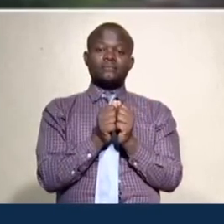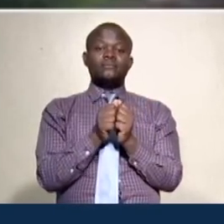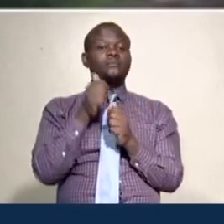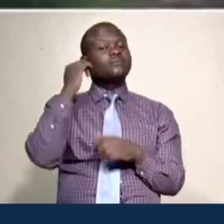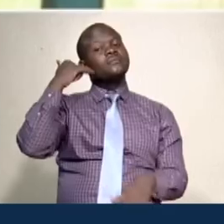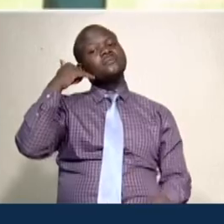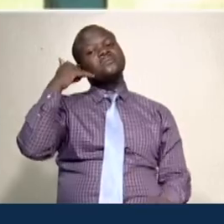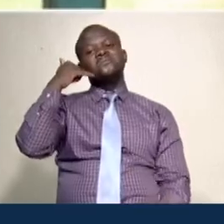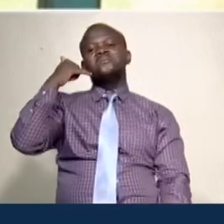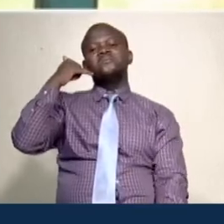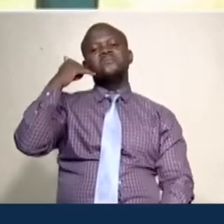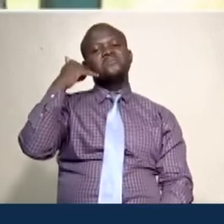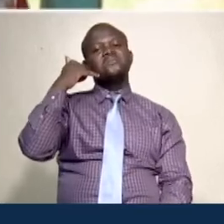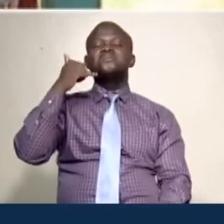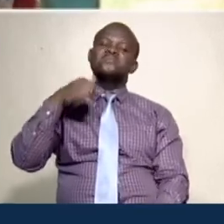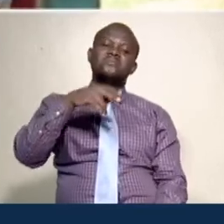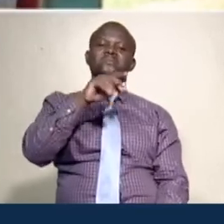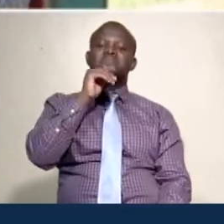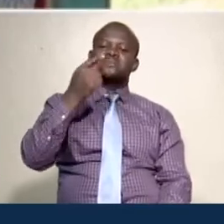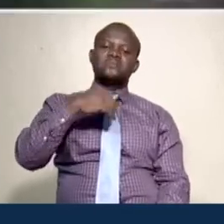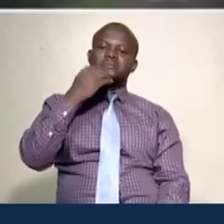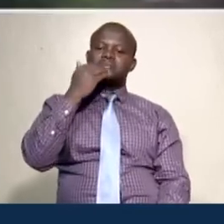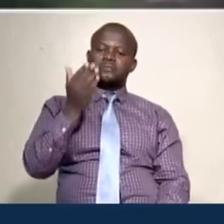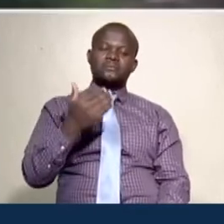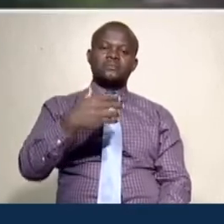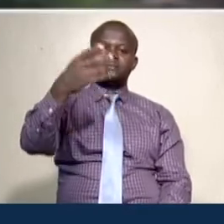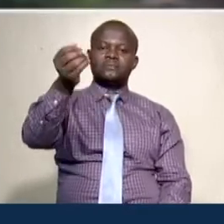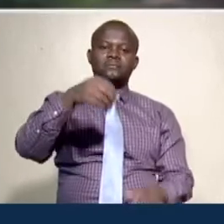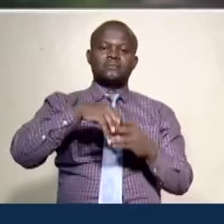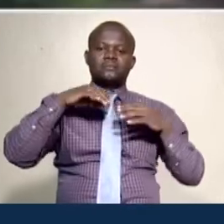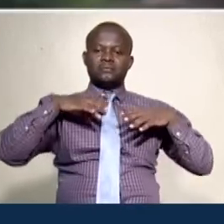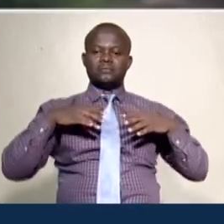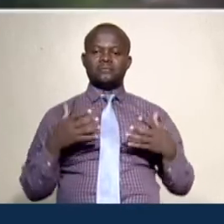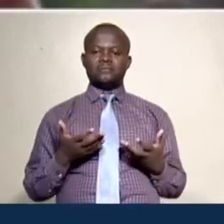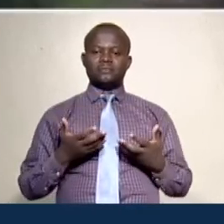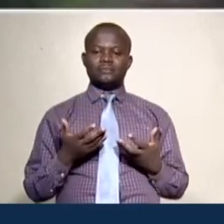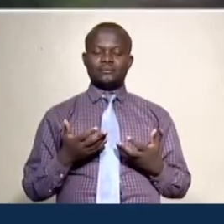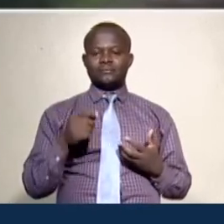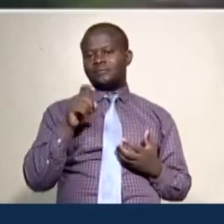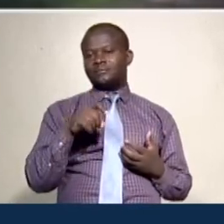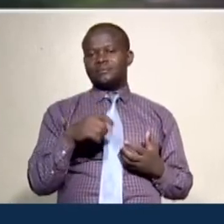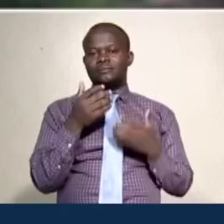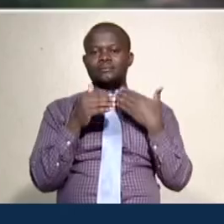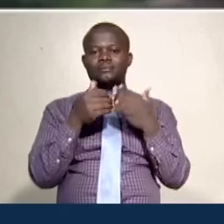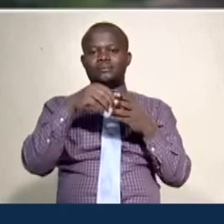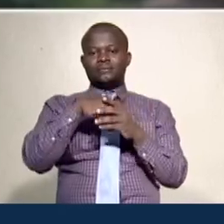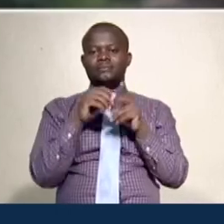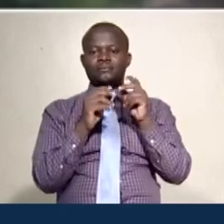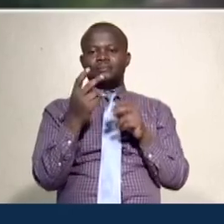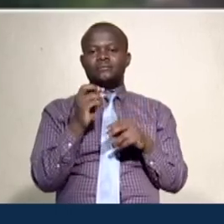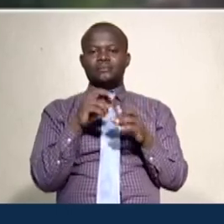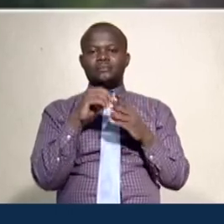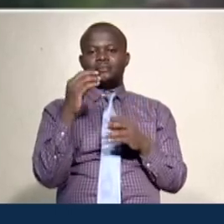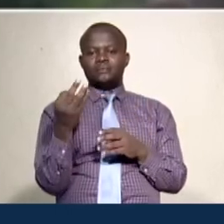telefone se bo akagenda ntagaruke ngo agiye muri pause. hagakwiye kuba byibura harimo n'abantu nka babiri cyangwa